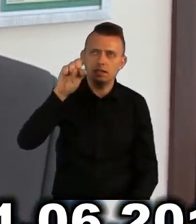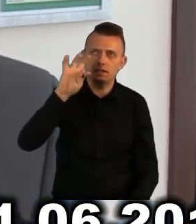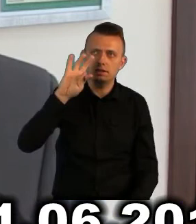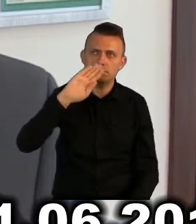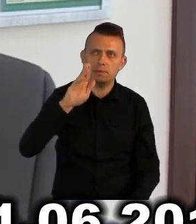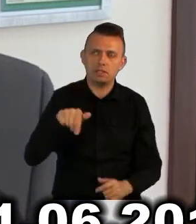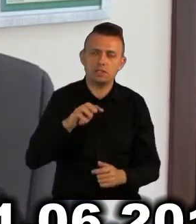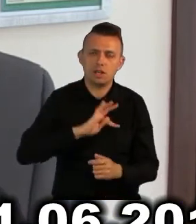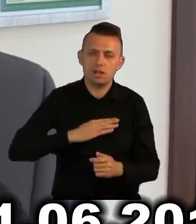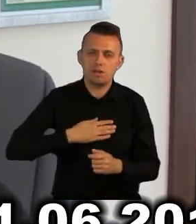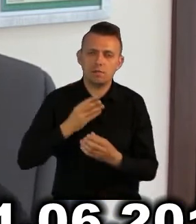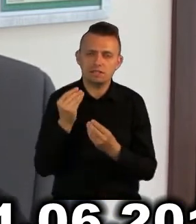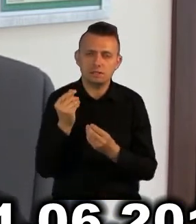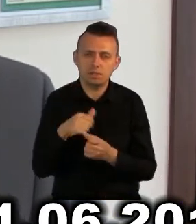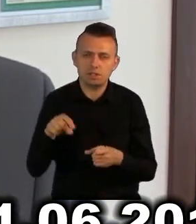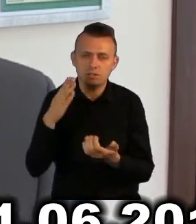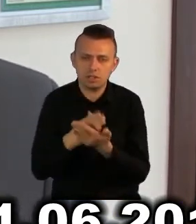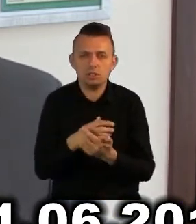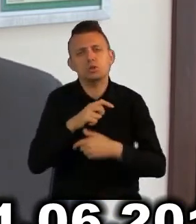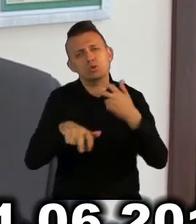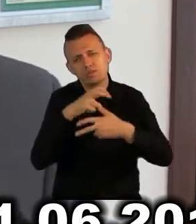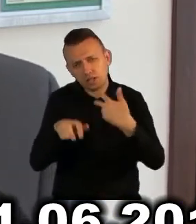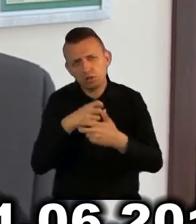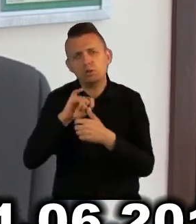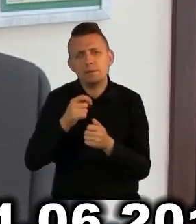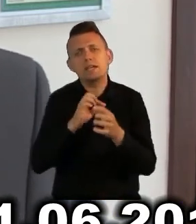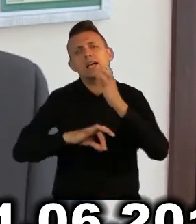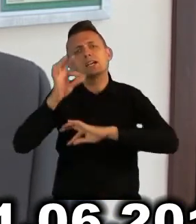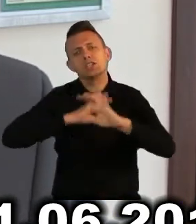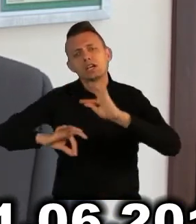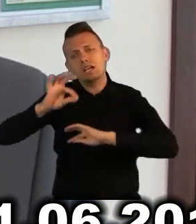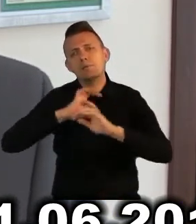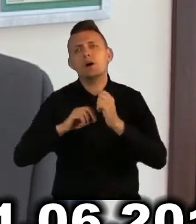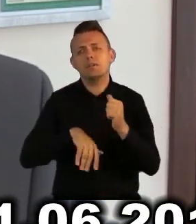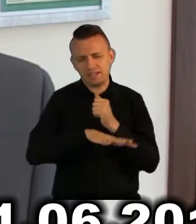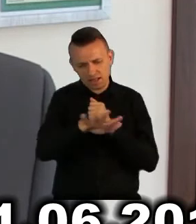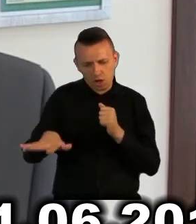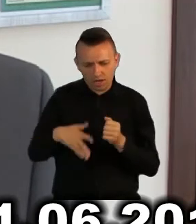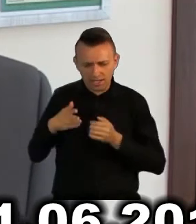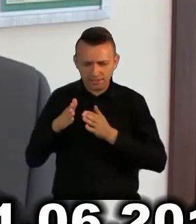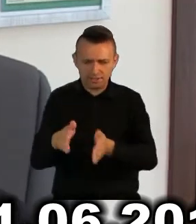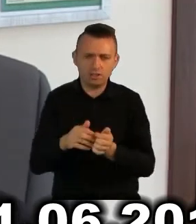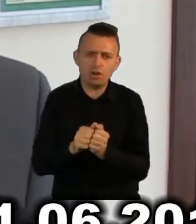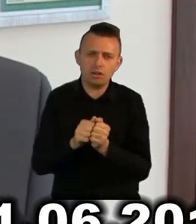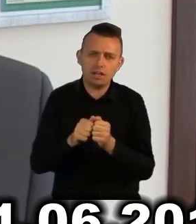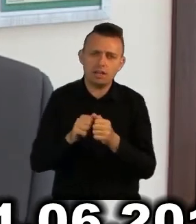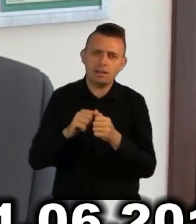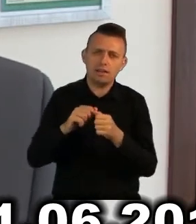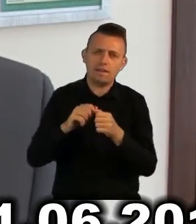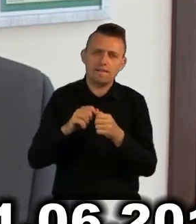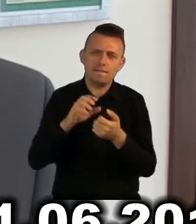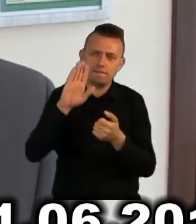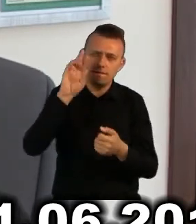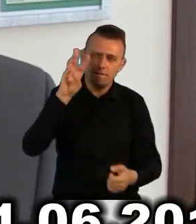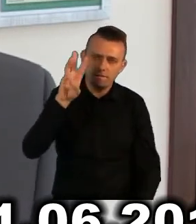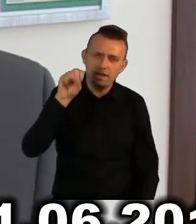wykonujemy remont tych dróg lokalnych przy użyciu sprzętu takiego, powiedzmy, spycharek, walce i tak dalej, uzupełniałem te wyrwy przy